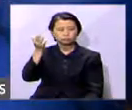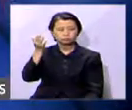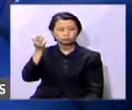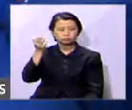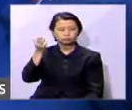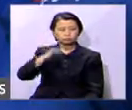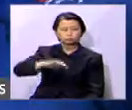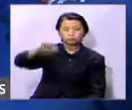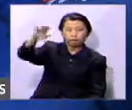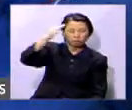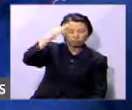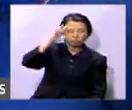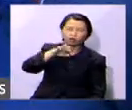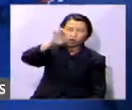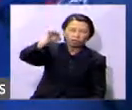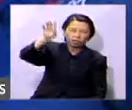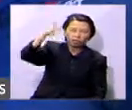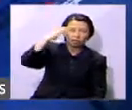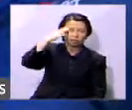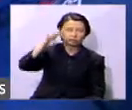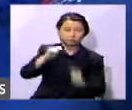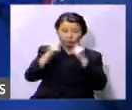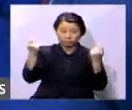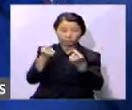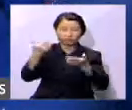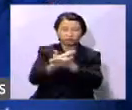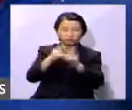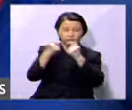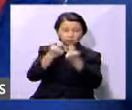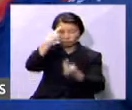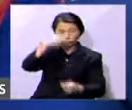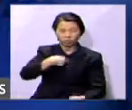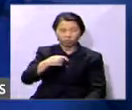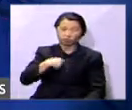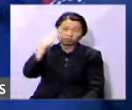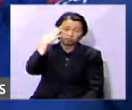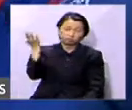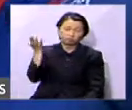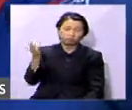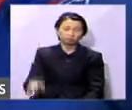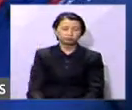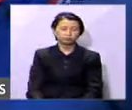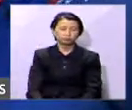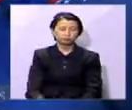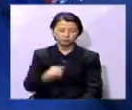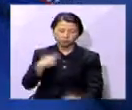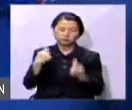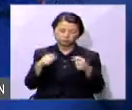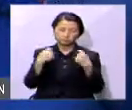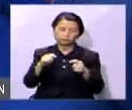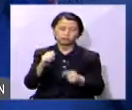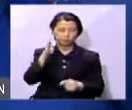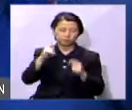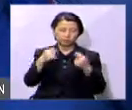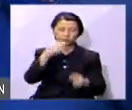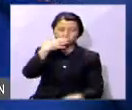the race, I don't know the team. It's a new team for me. I don't know. I will try to do